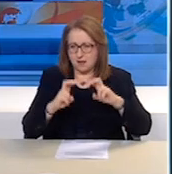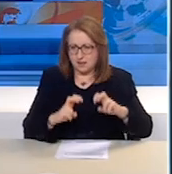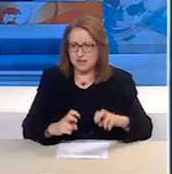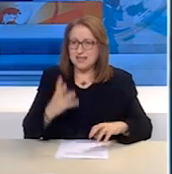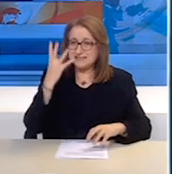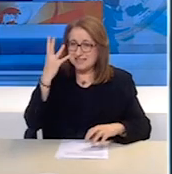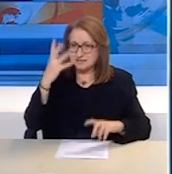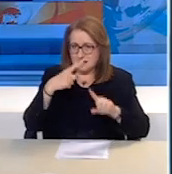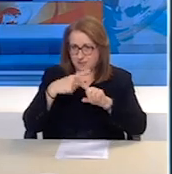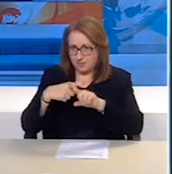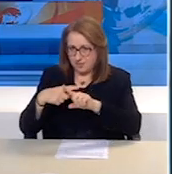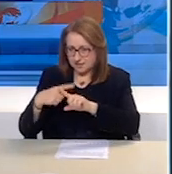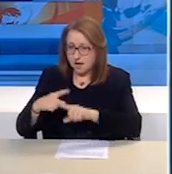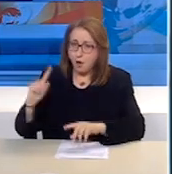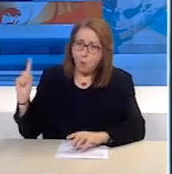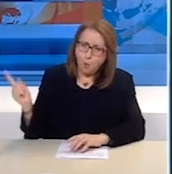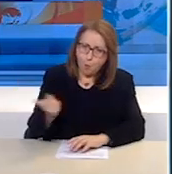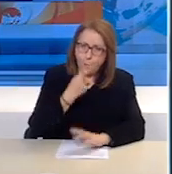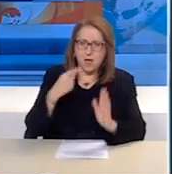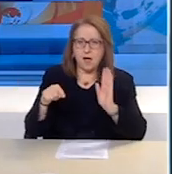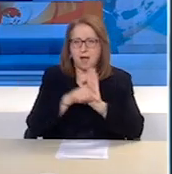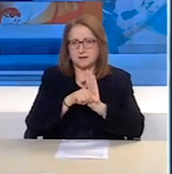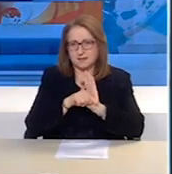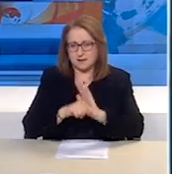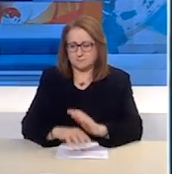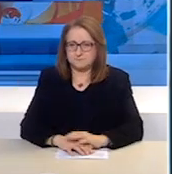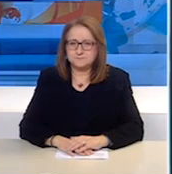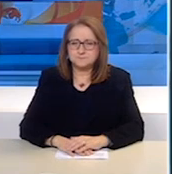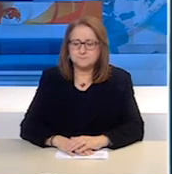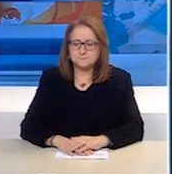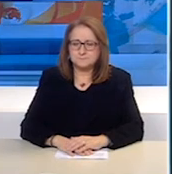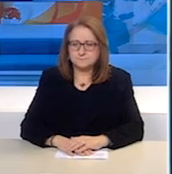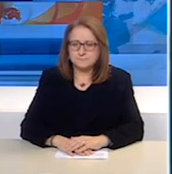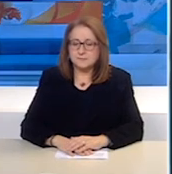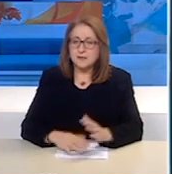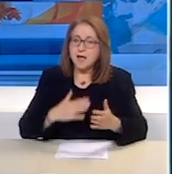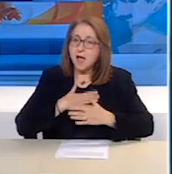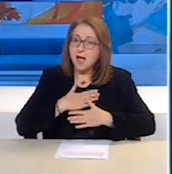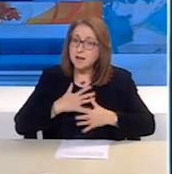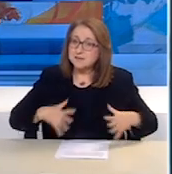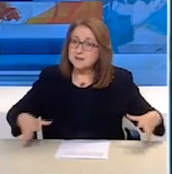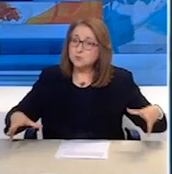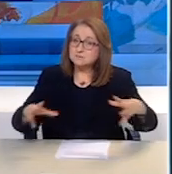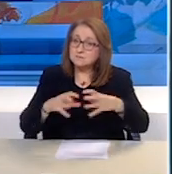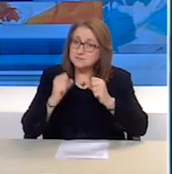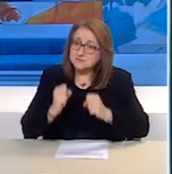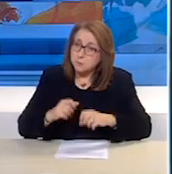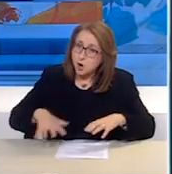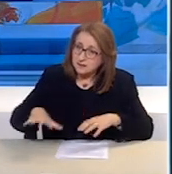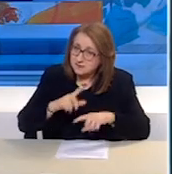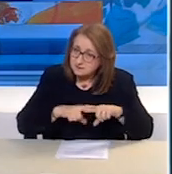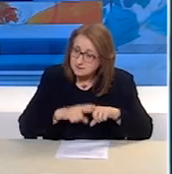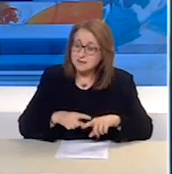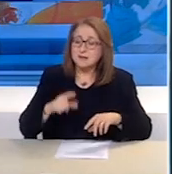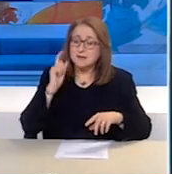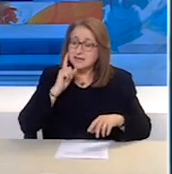τεστ βγήκαν θετικά, ενώ όλα τα υπόλοιπα ήταν αρνητικά. Αγαπητοί μου συμπολίτες, κυρίες και κύριοι, η επόμενη